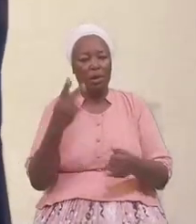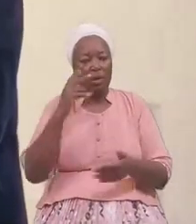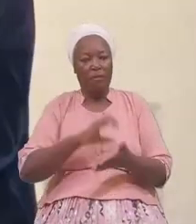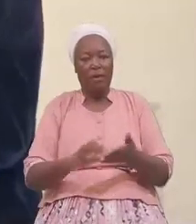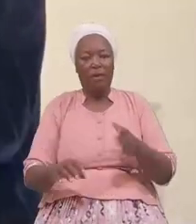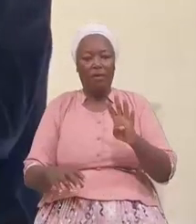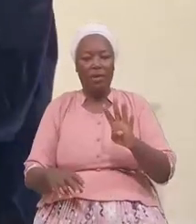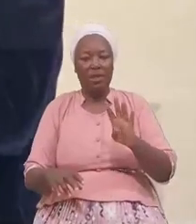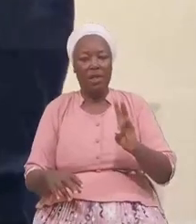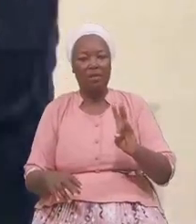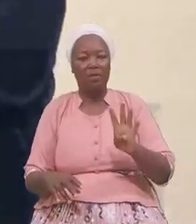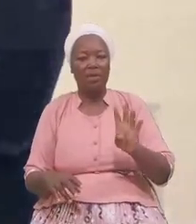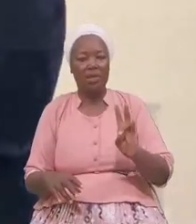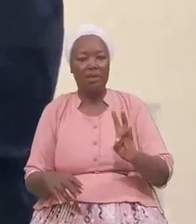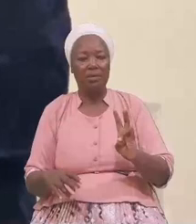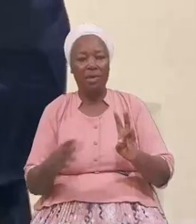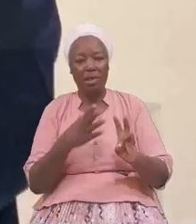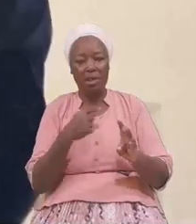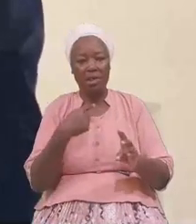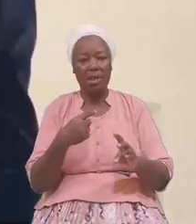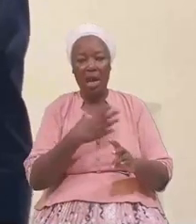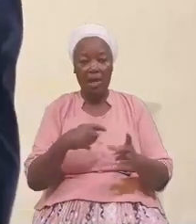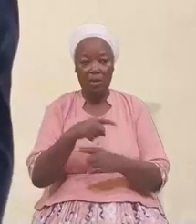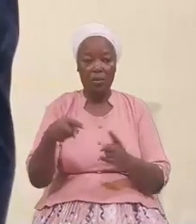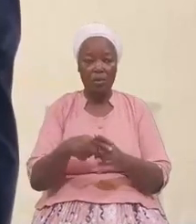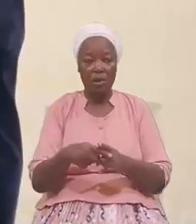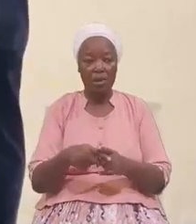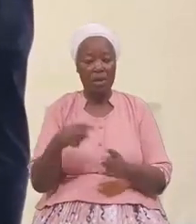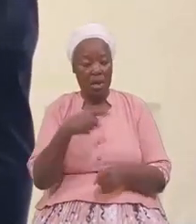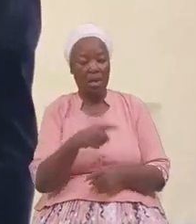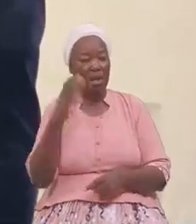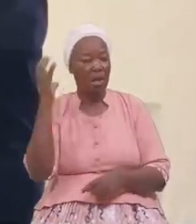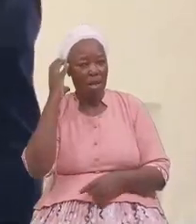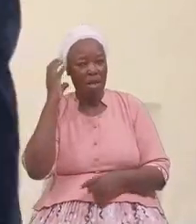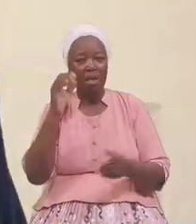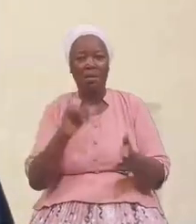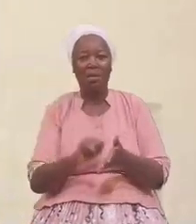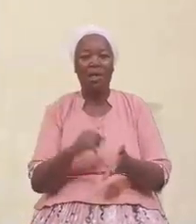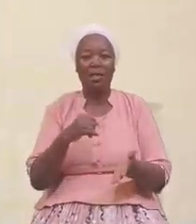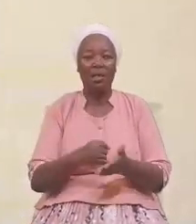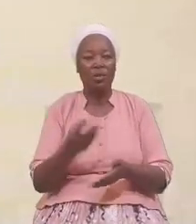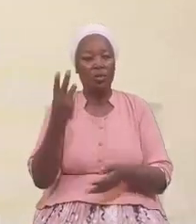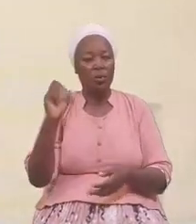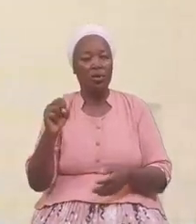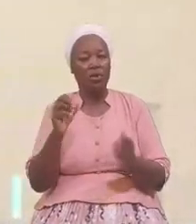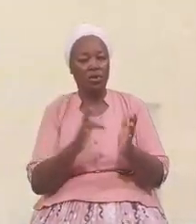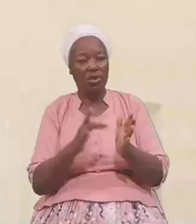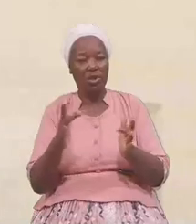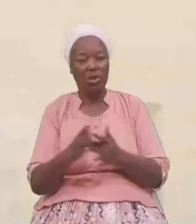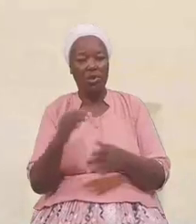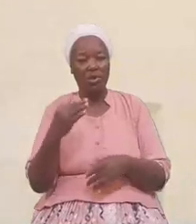Verset 47. Il entendit que c'était Jésus de Nazareth.